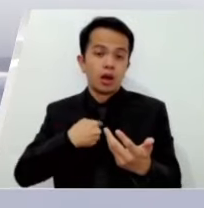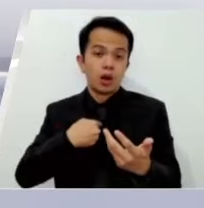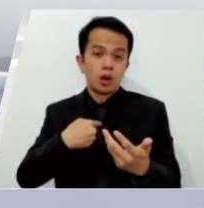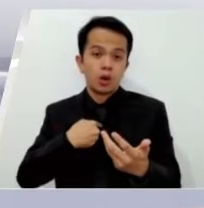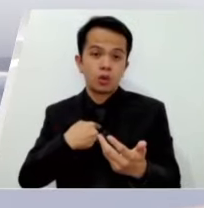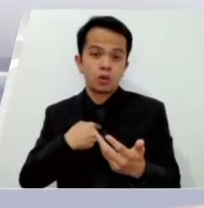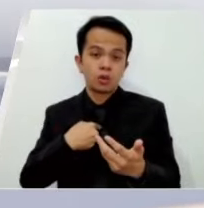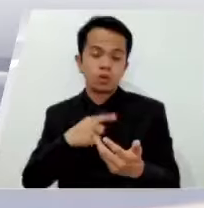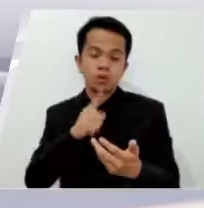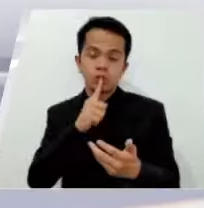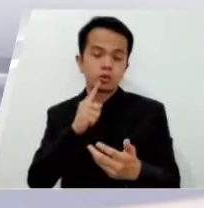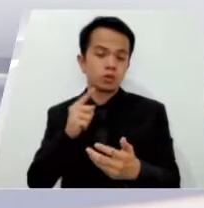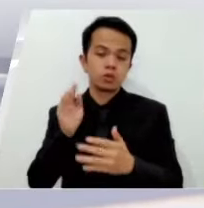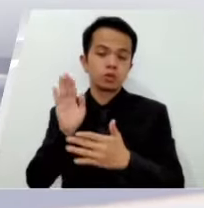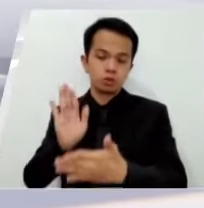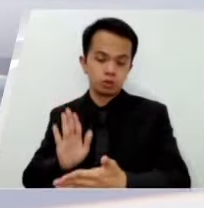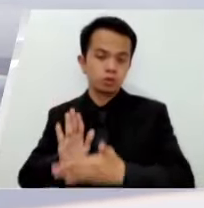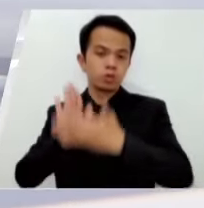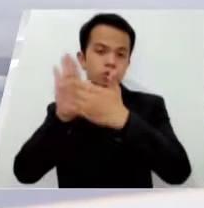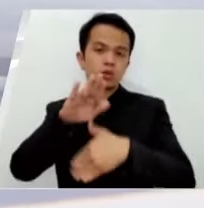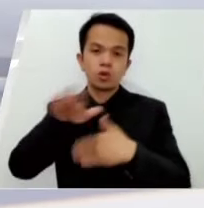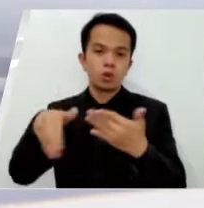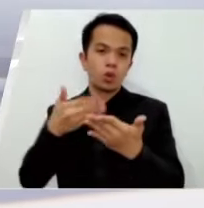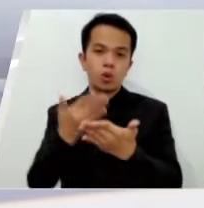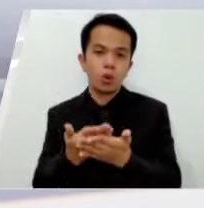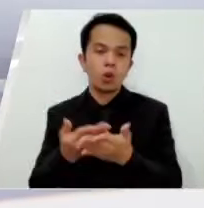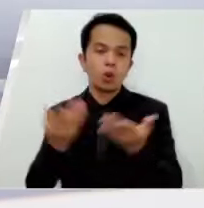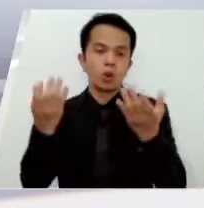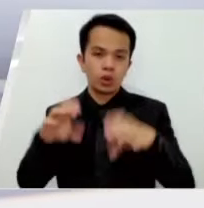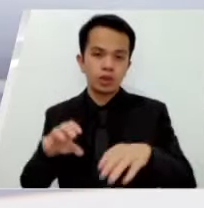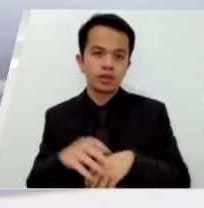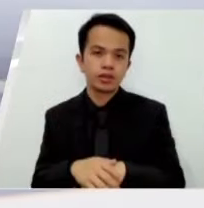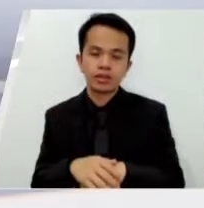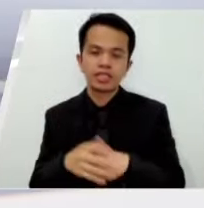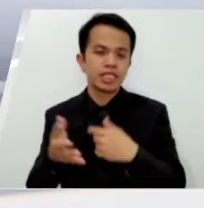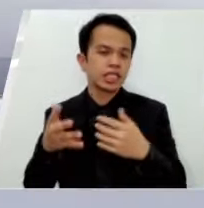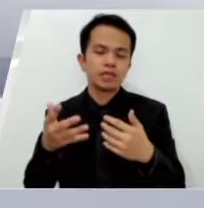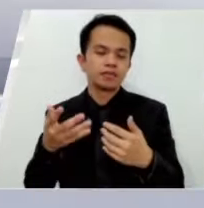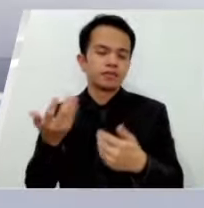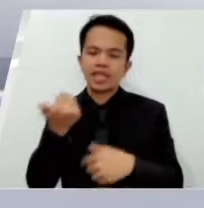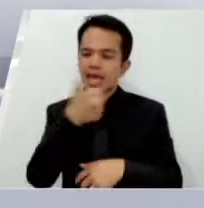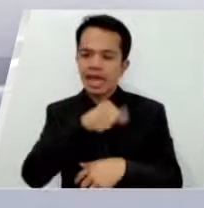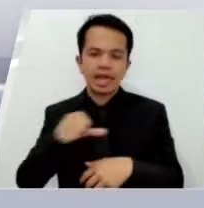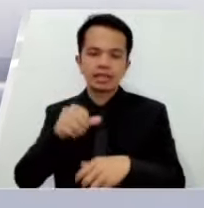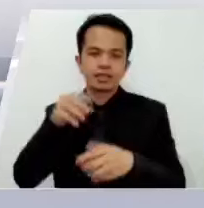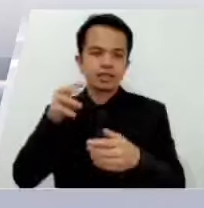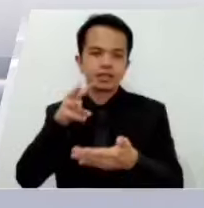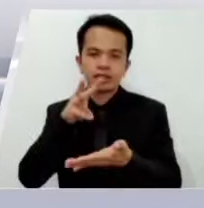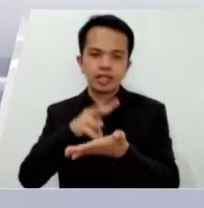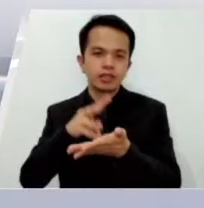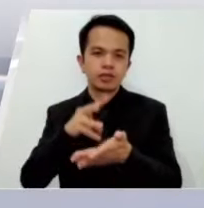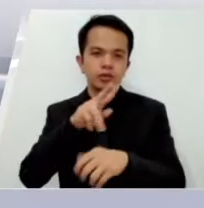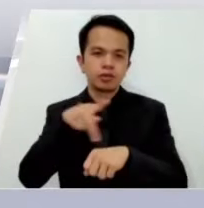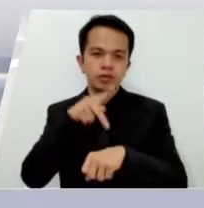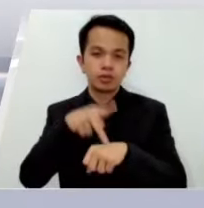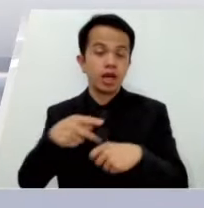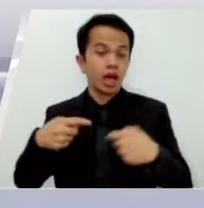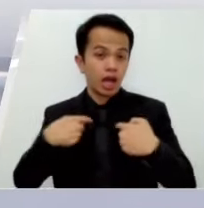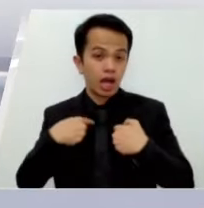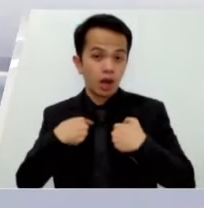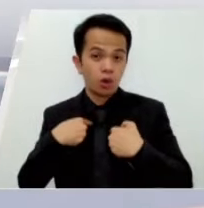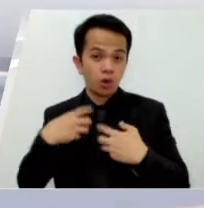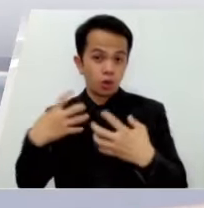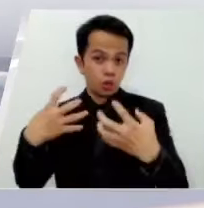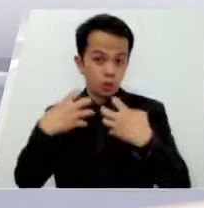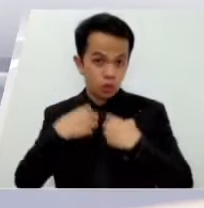at haharapin ko ang lahat ng kasong yan kahit saan nyo dalhin dito sa Pilipinas. Ako po, pag nahuli ninyo,